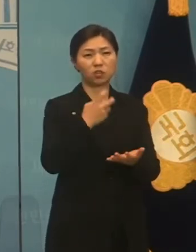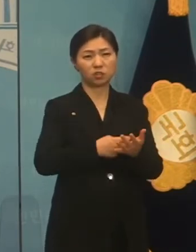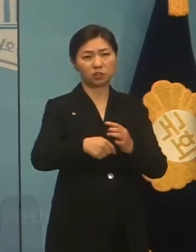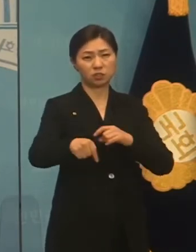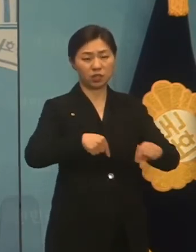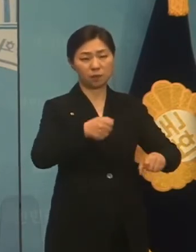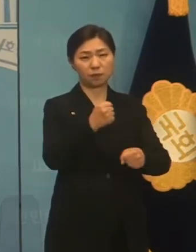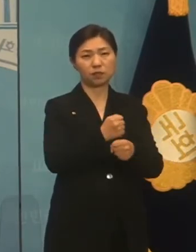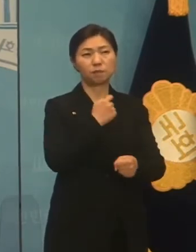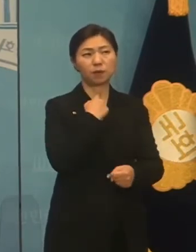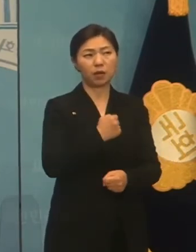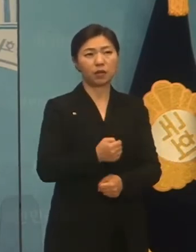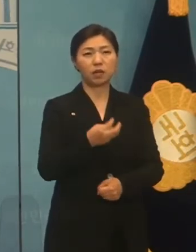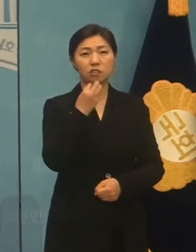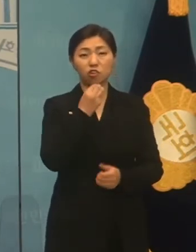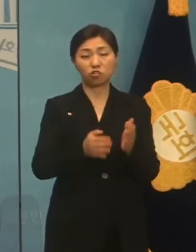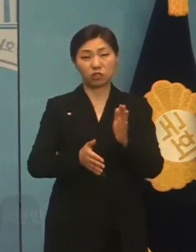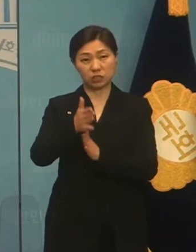서울시에 근무하는 동안